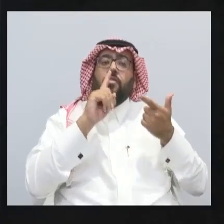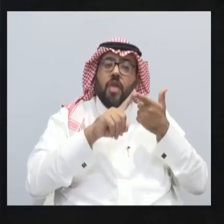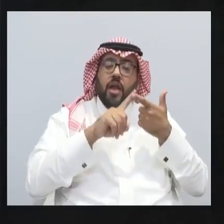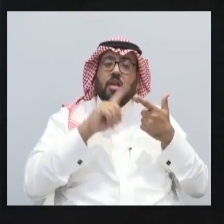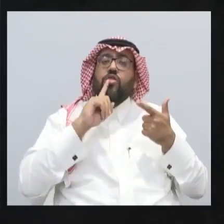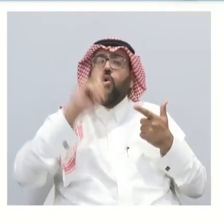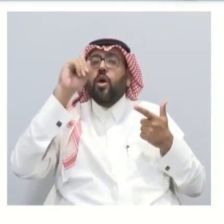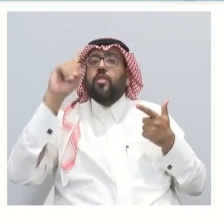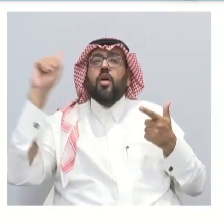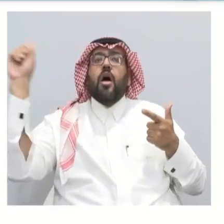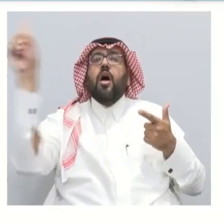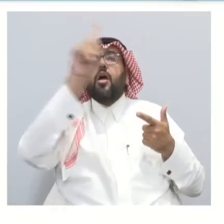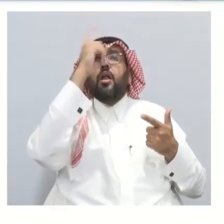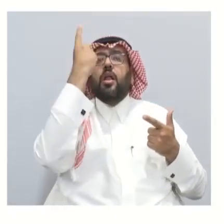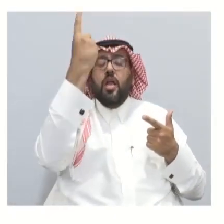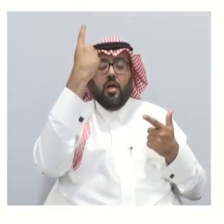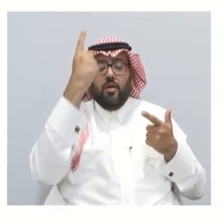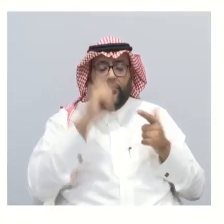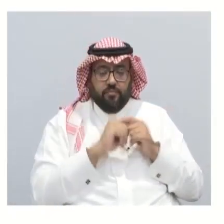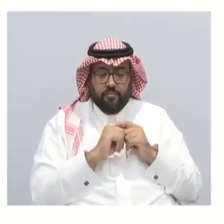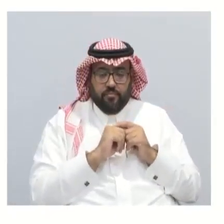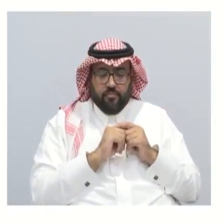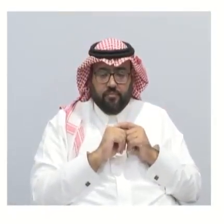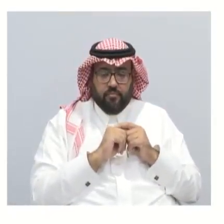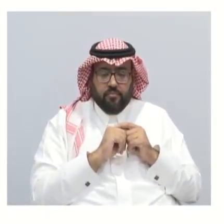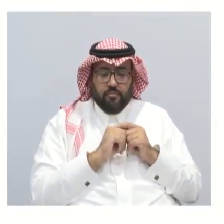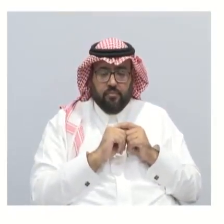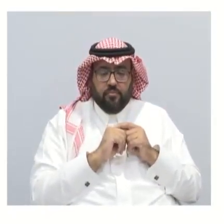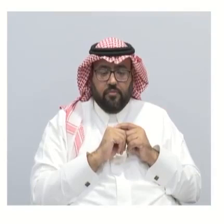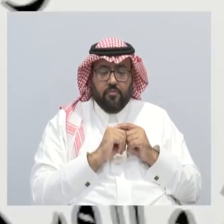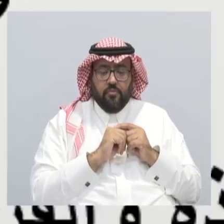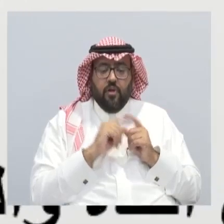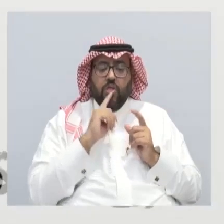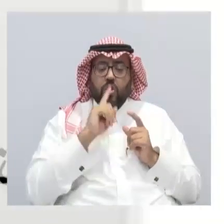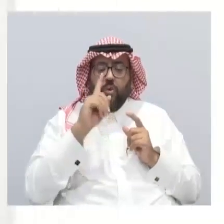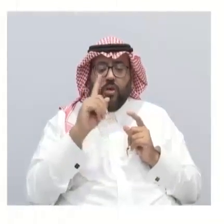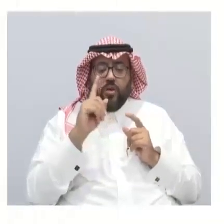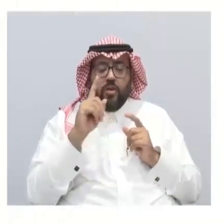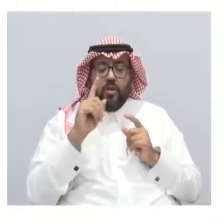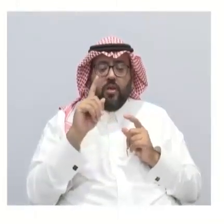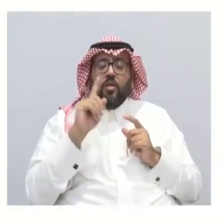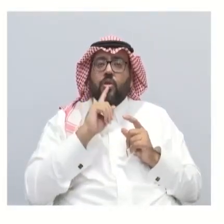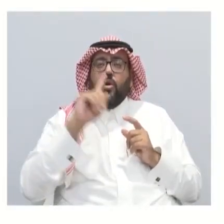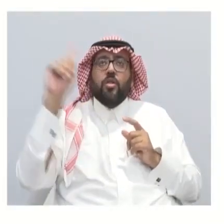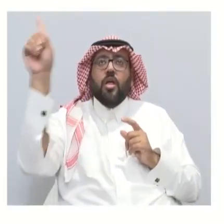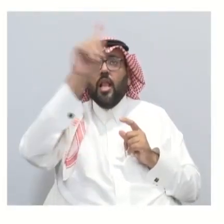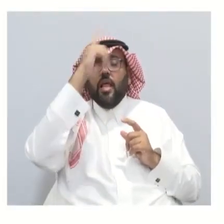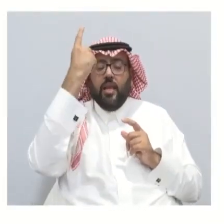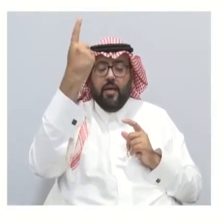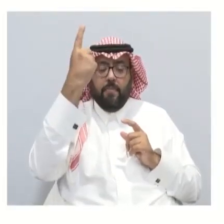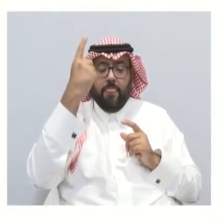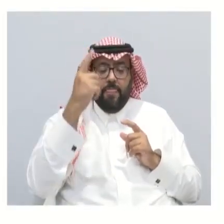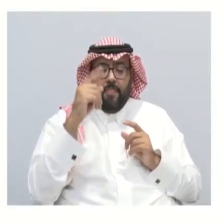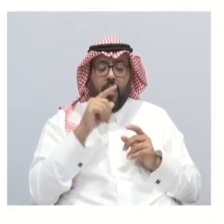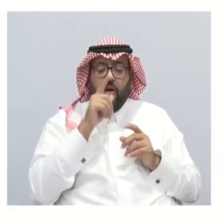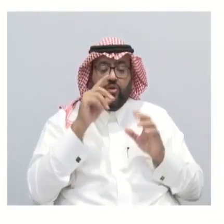مسلما لله جل وعلا وتوحيد الالوهيه تاملوا هذا الكلام العظيم انظروا